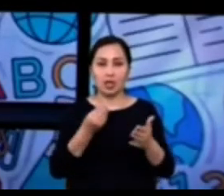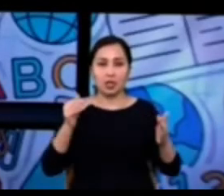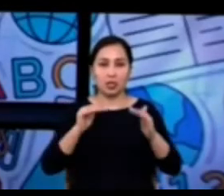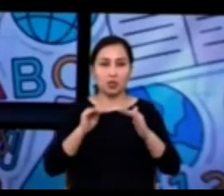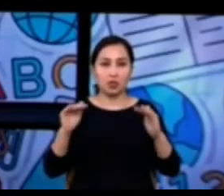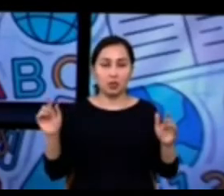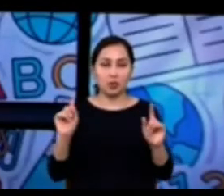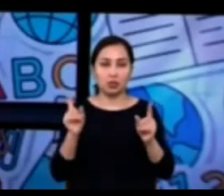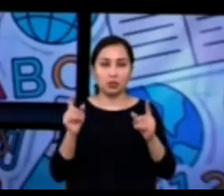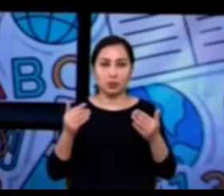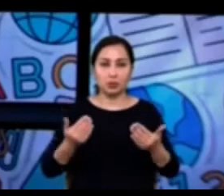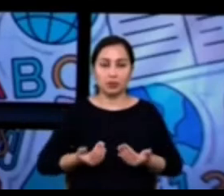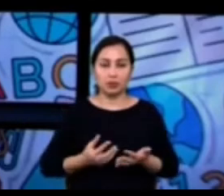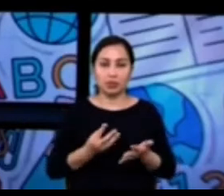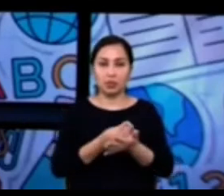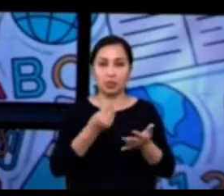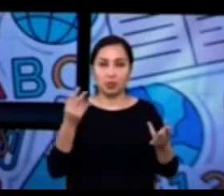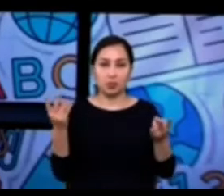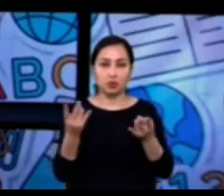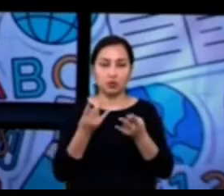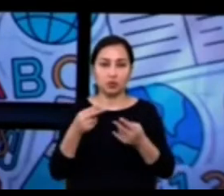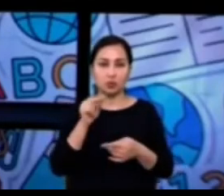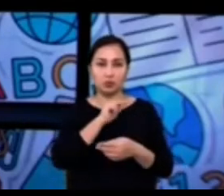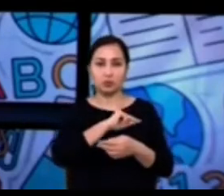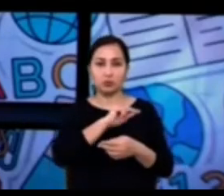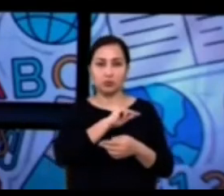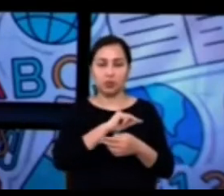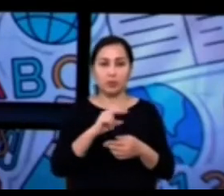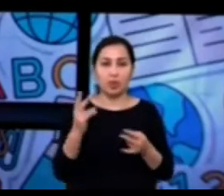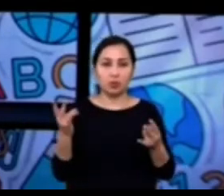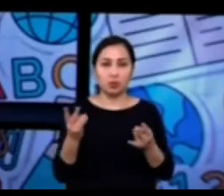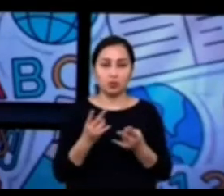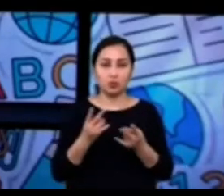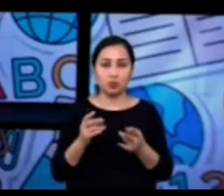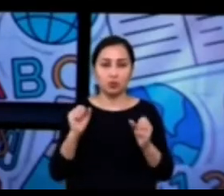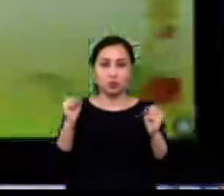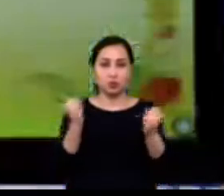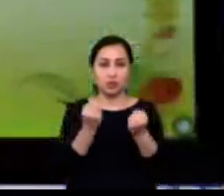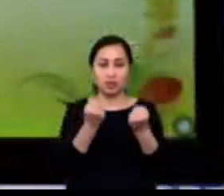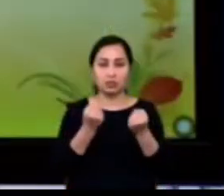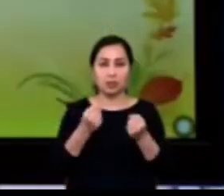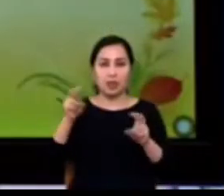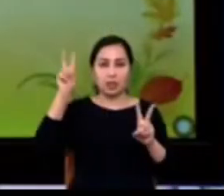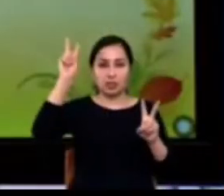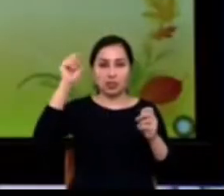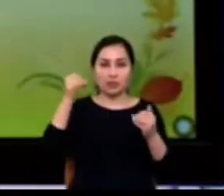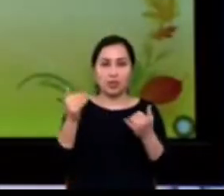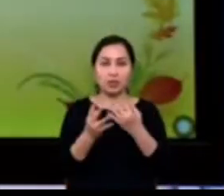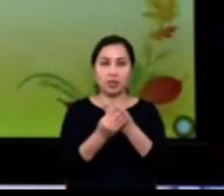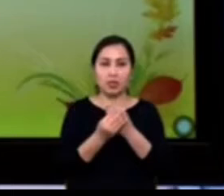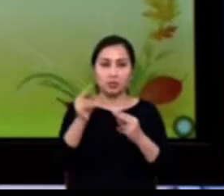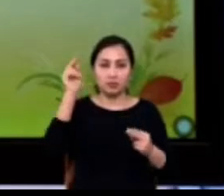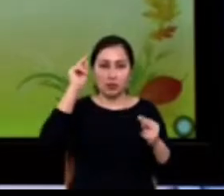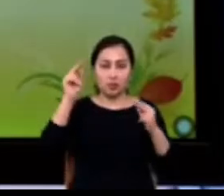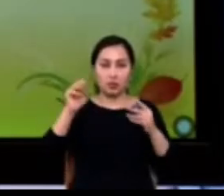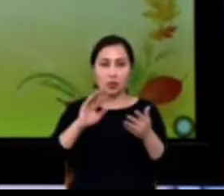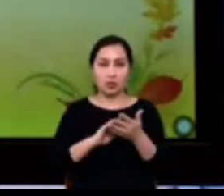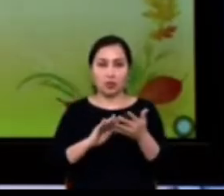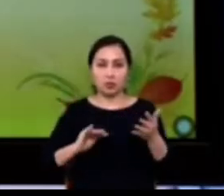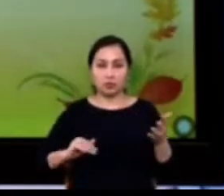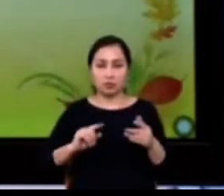в жизни достичь, нужно трудиться, нужно стараться. Тема сегодняшнего урока